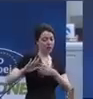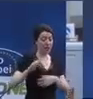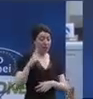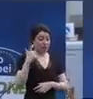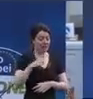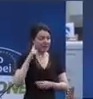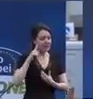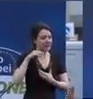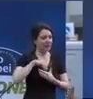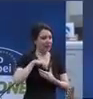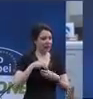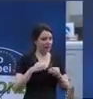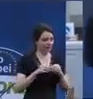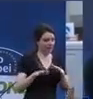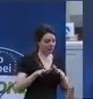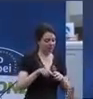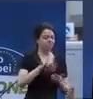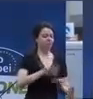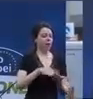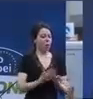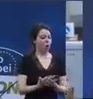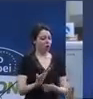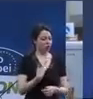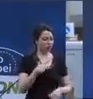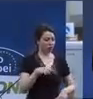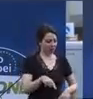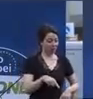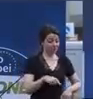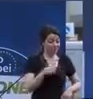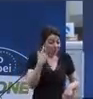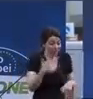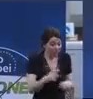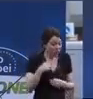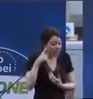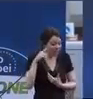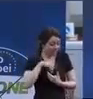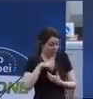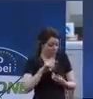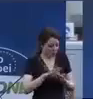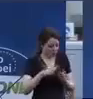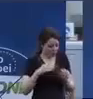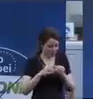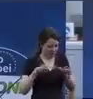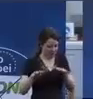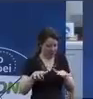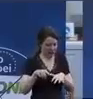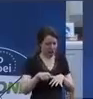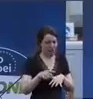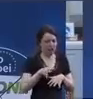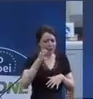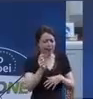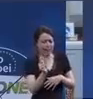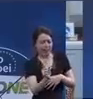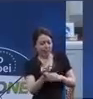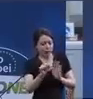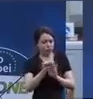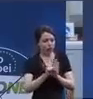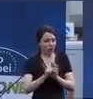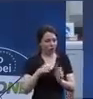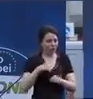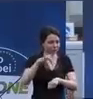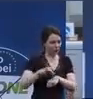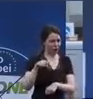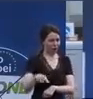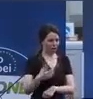senti che quello che fai Vale perché senti che quello che fai è un pezzettino di storia piccolo a